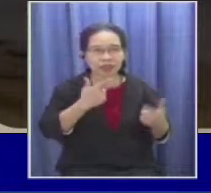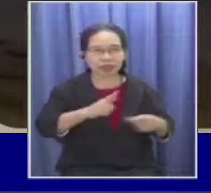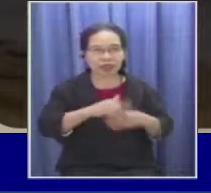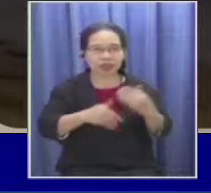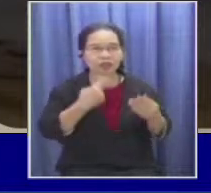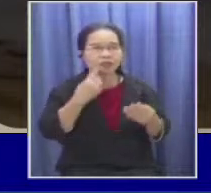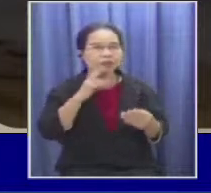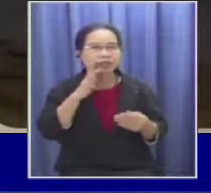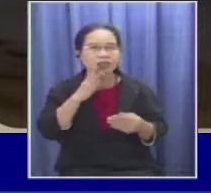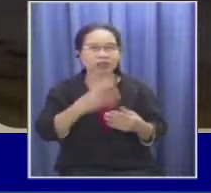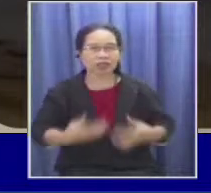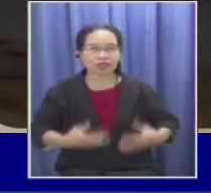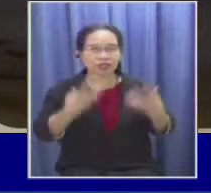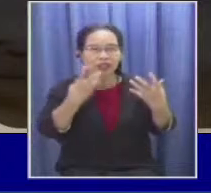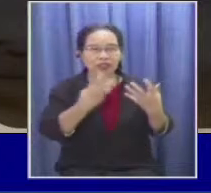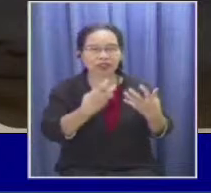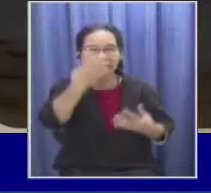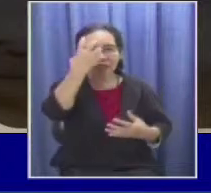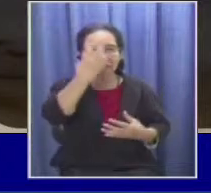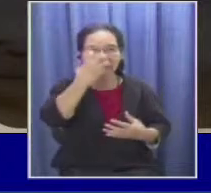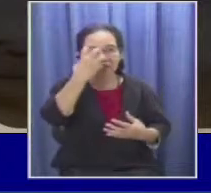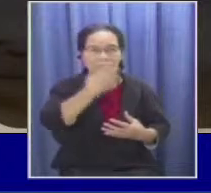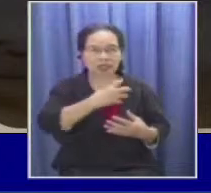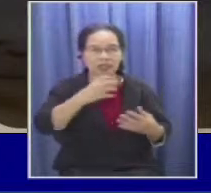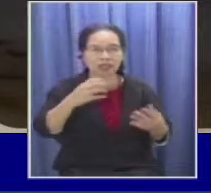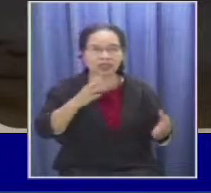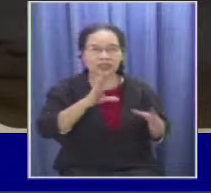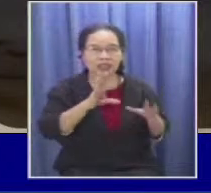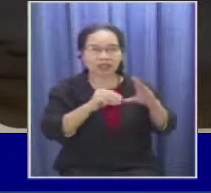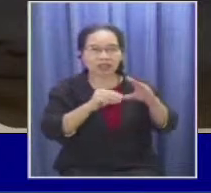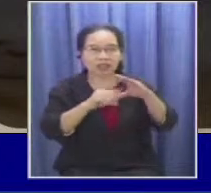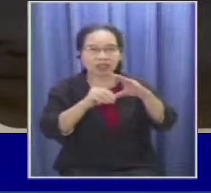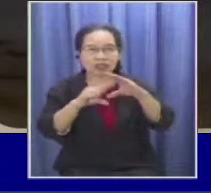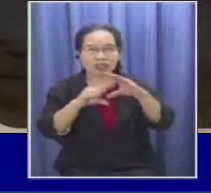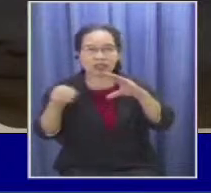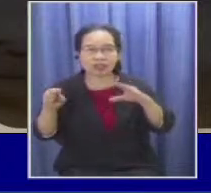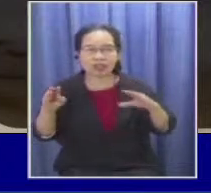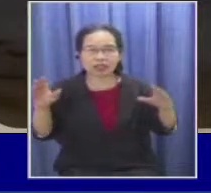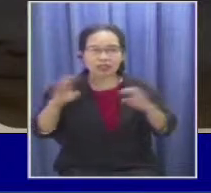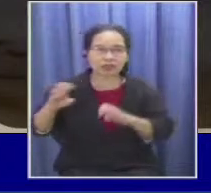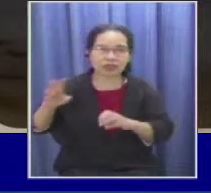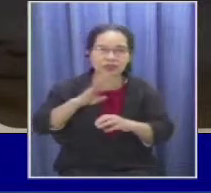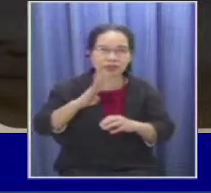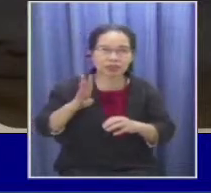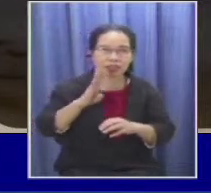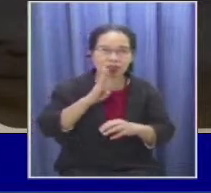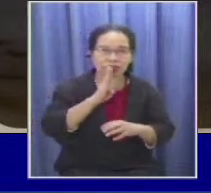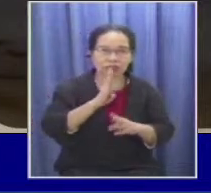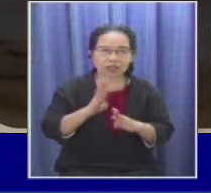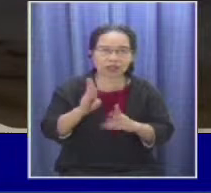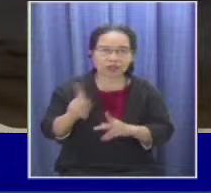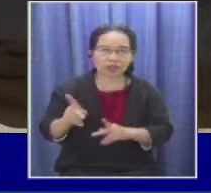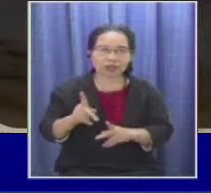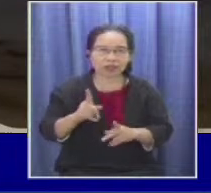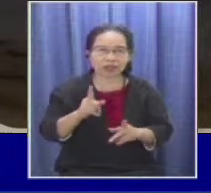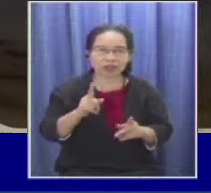abufuo ne anokuro ne abususem ene bone panyina emfiri mumu